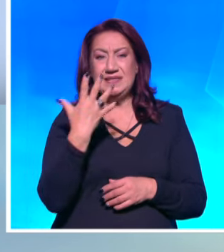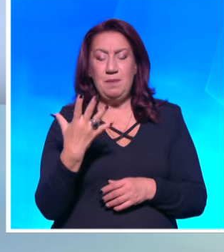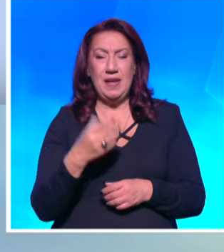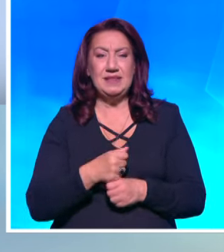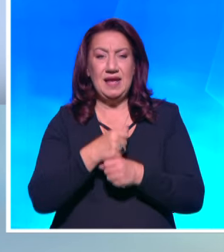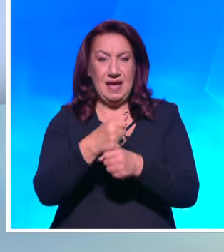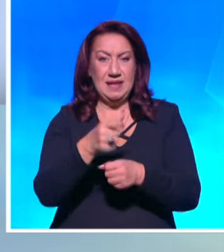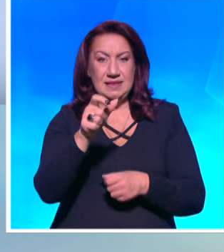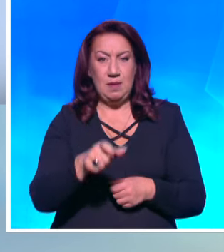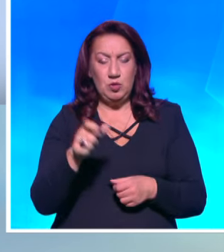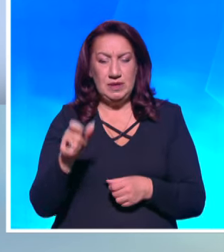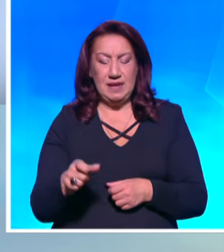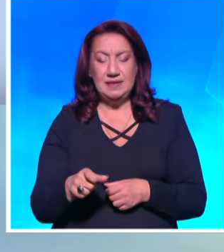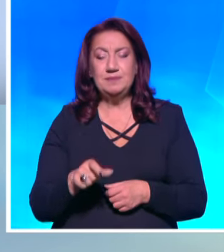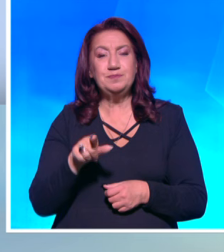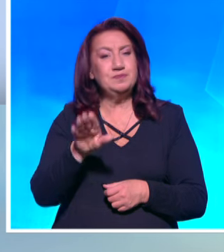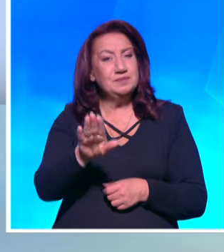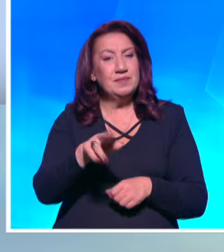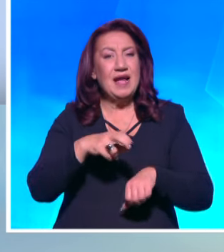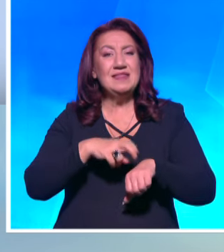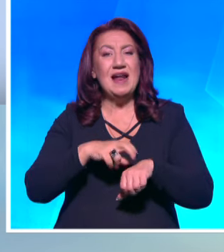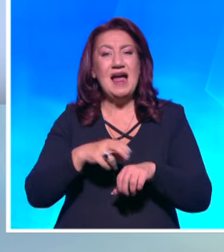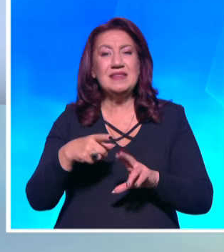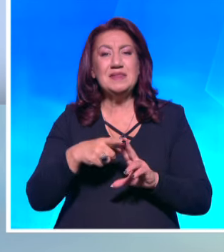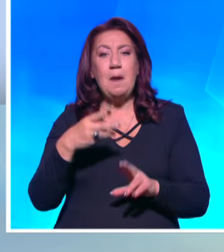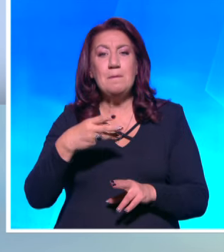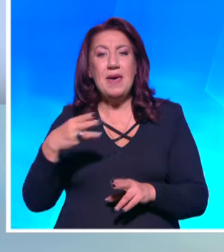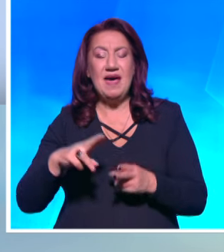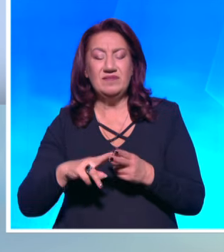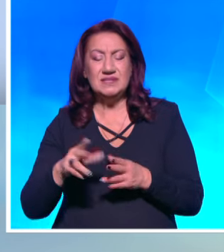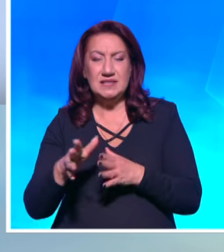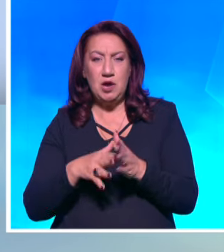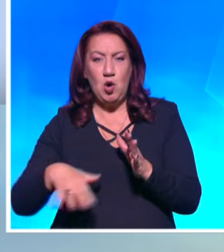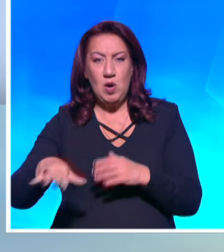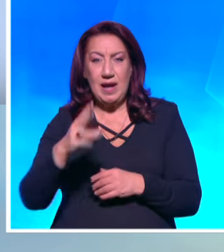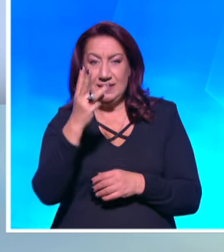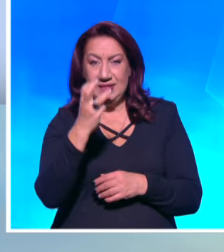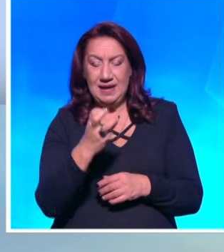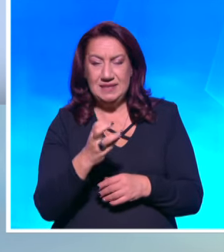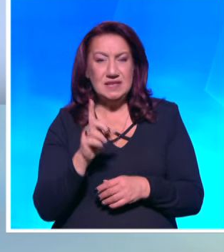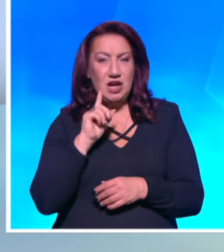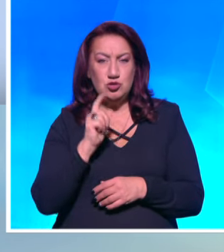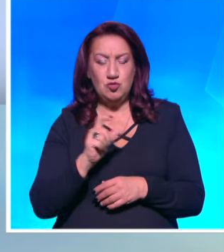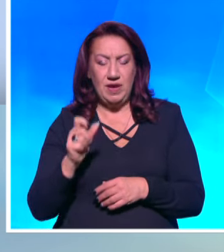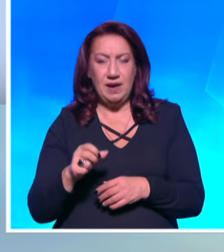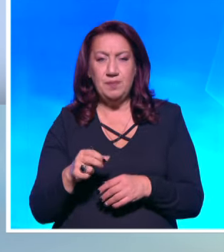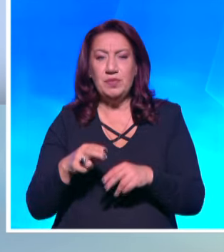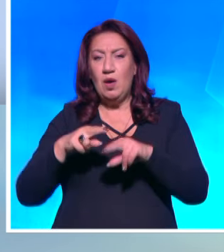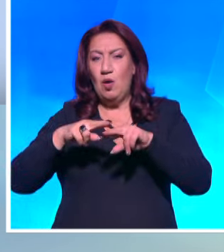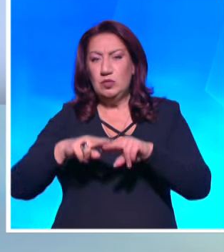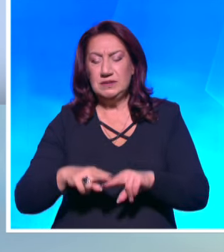депутати. Хората на Делян Пеевски от ДПС ново начало ще са 30. Останалата една трета от всички